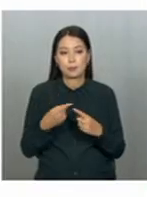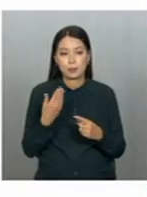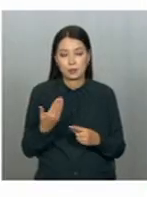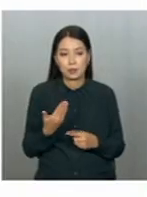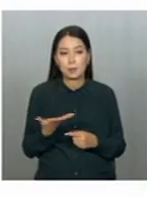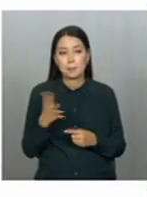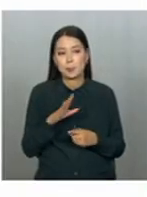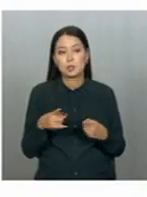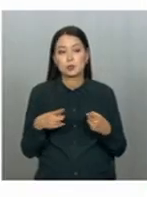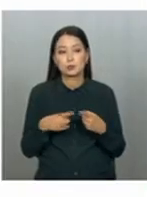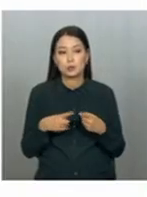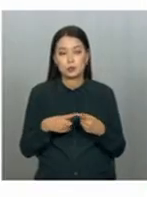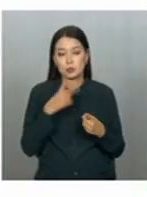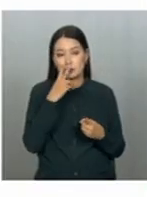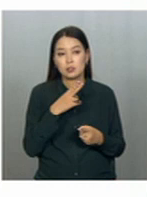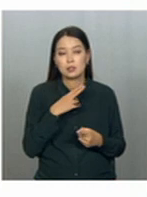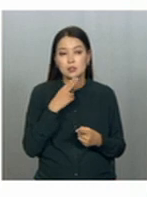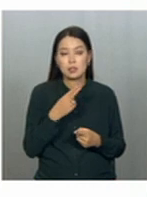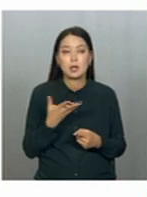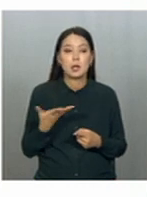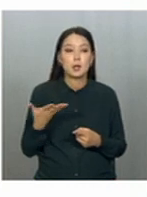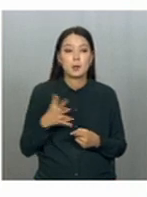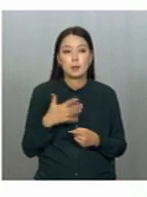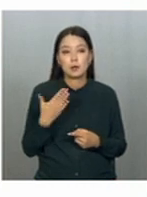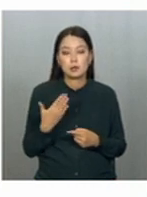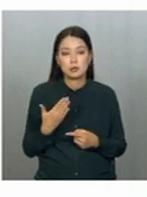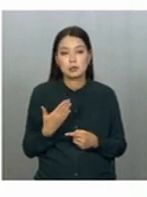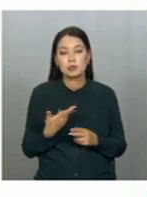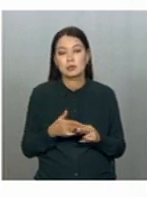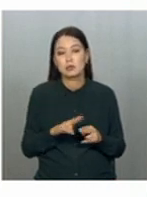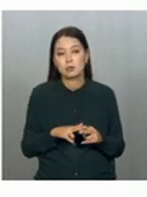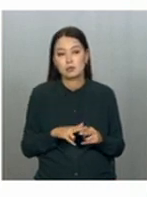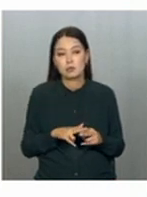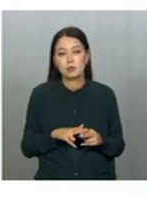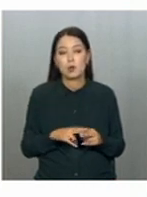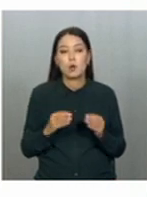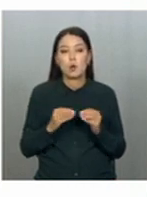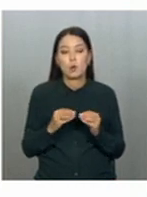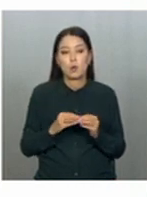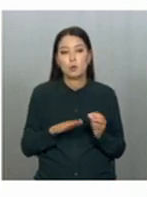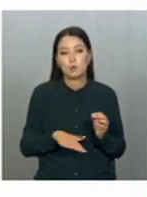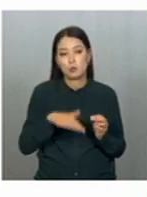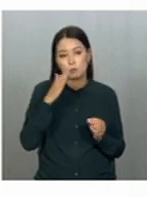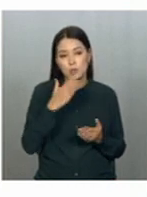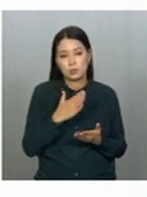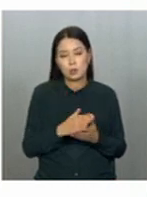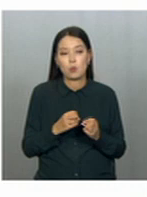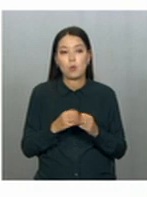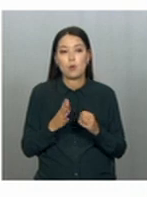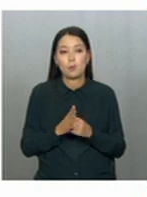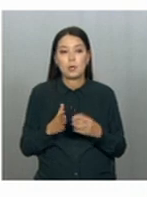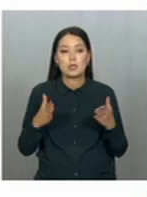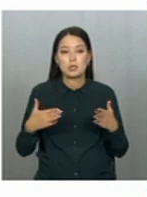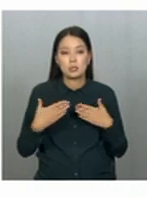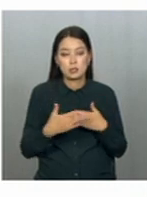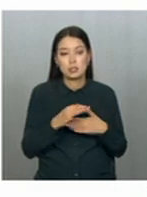бұрышты қиық пирамида. 5 бұрышты қиық пирамиданың 10 төбесі, 15 қыры